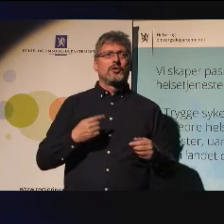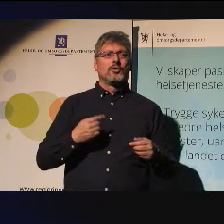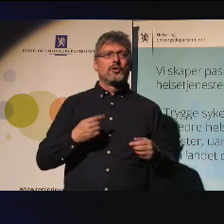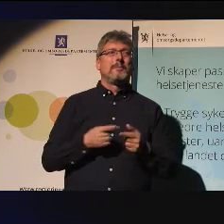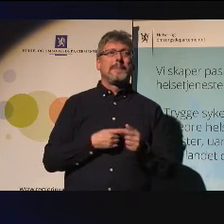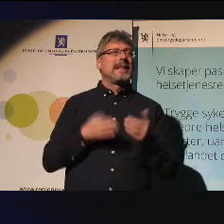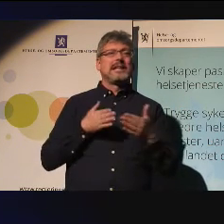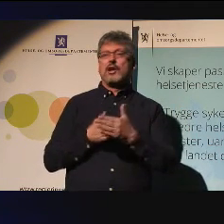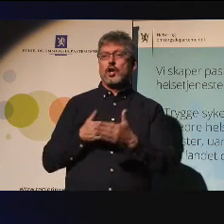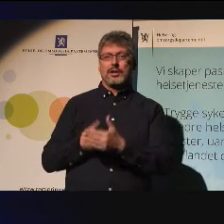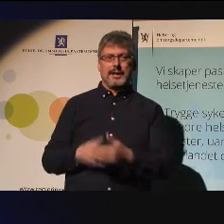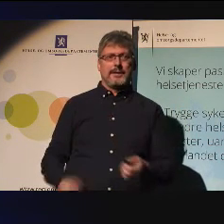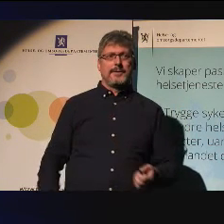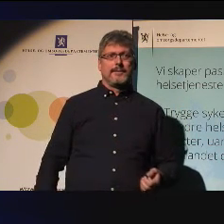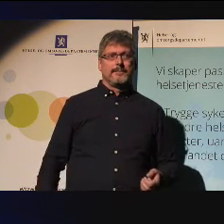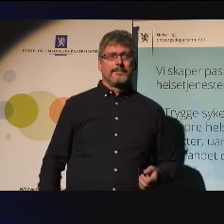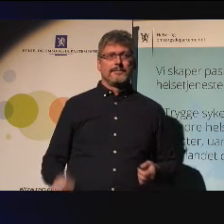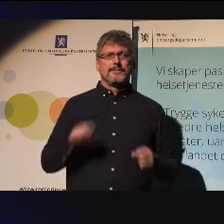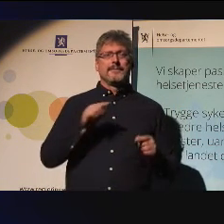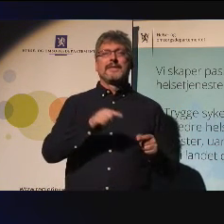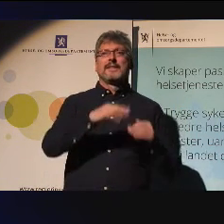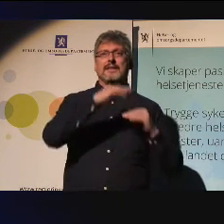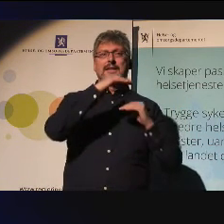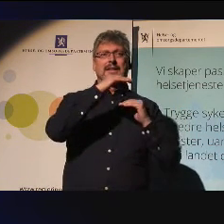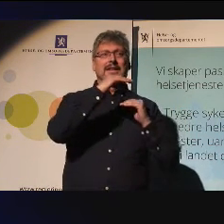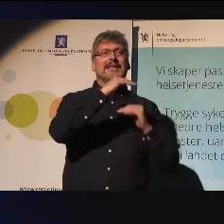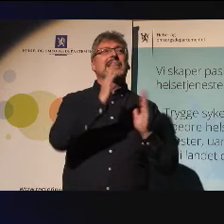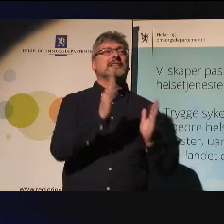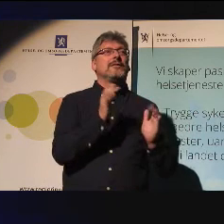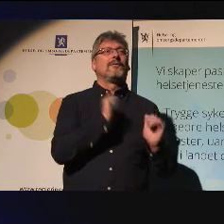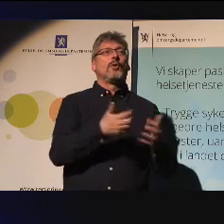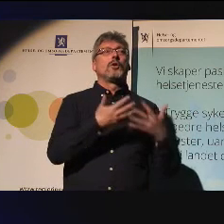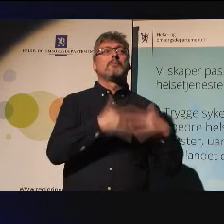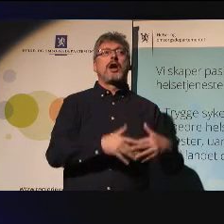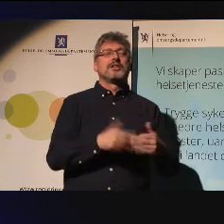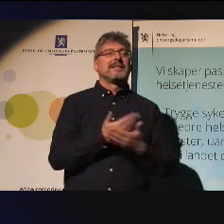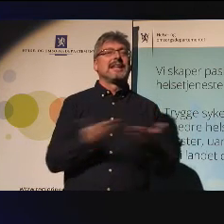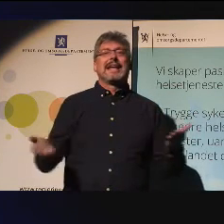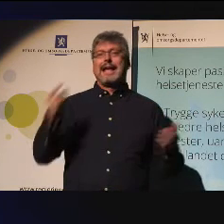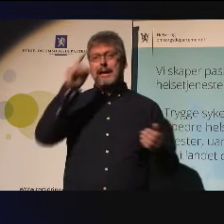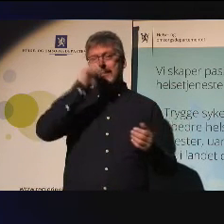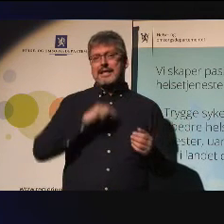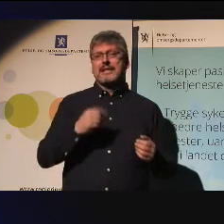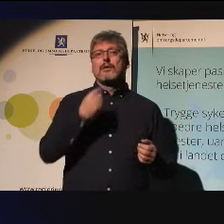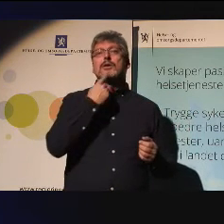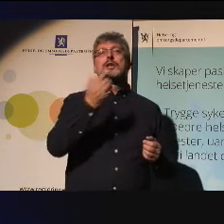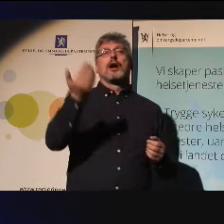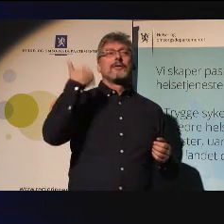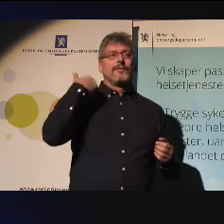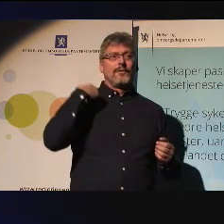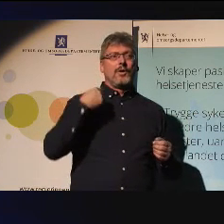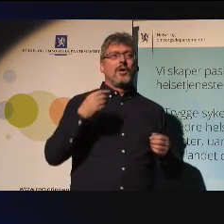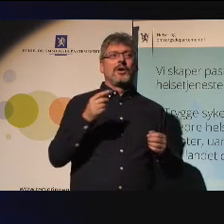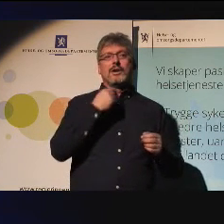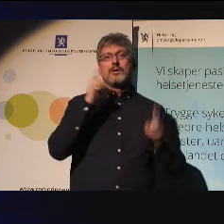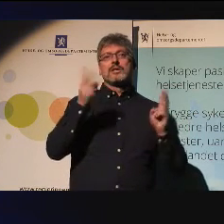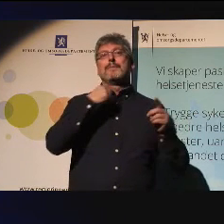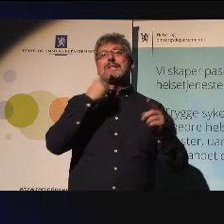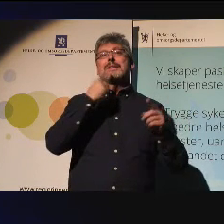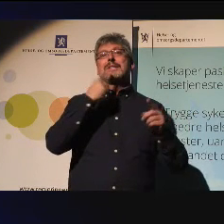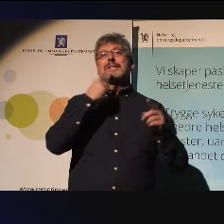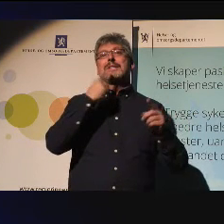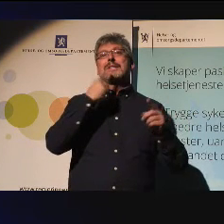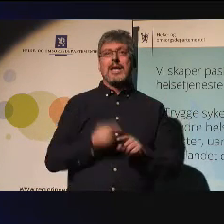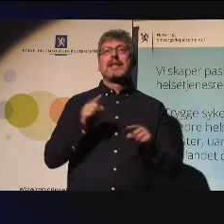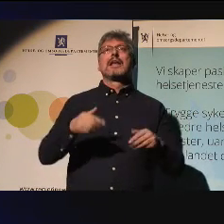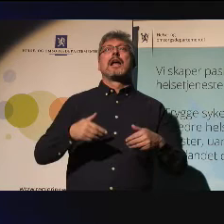Det er en definisjon for maskiner, ikke for mennesker. Og jeg har sagt det før, og jeg sier det igjen. Den dagen jeg